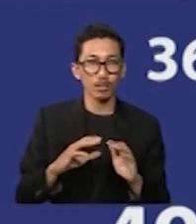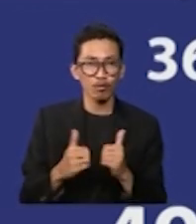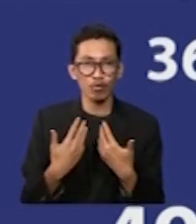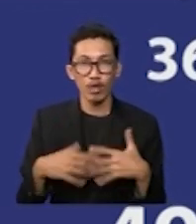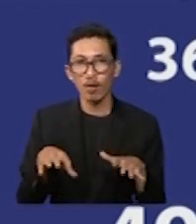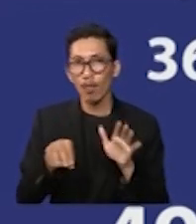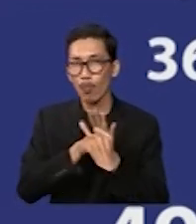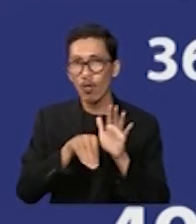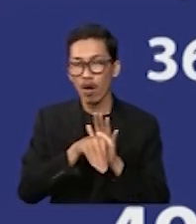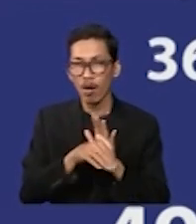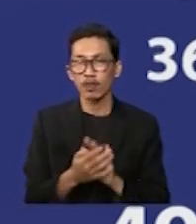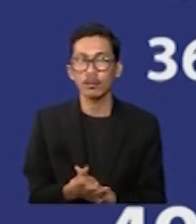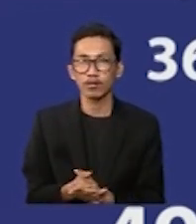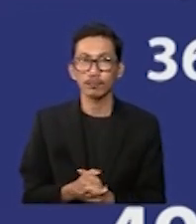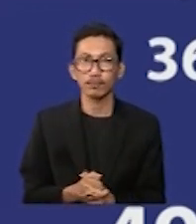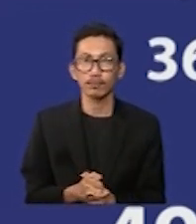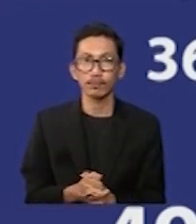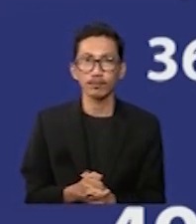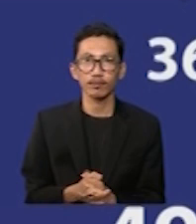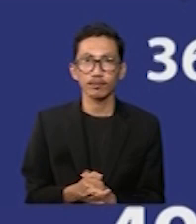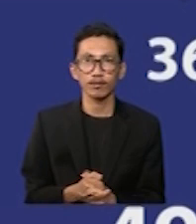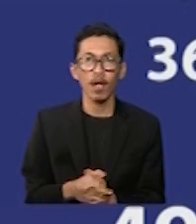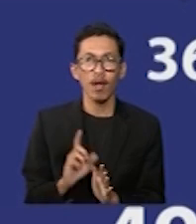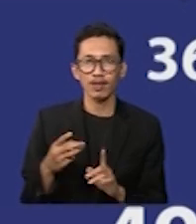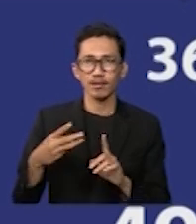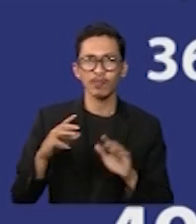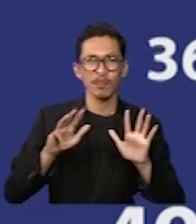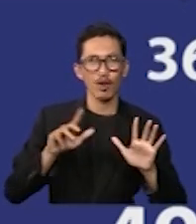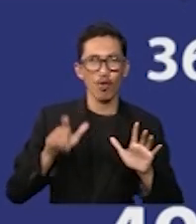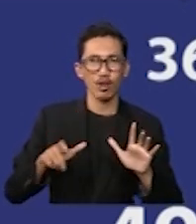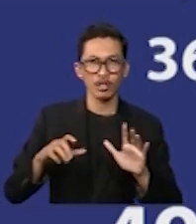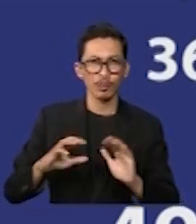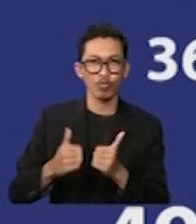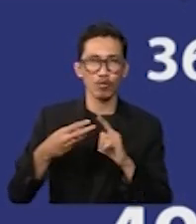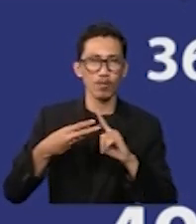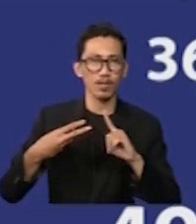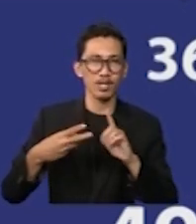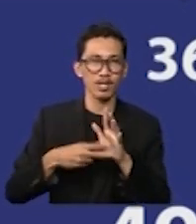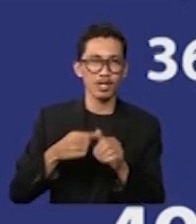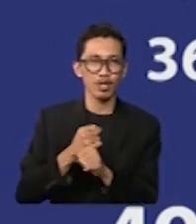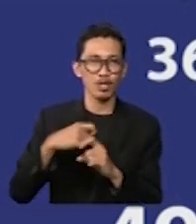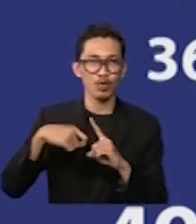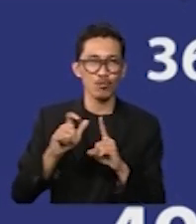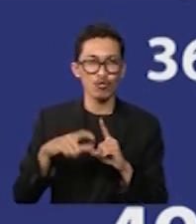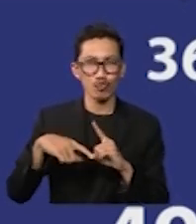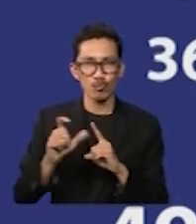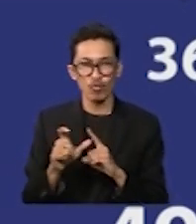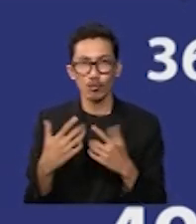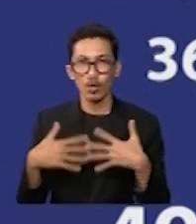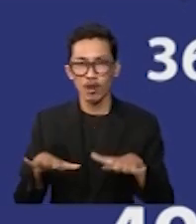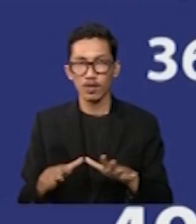Bangka Belitung tidak ada kasus baru, dilaporkan 9 sembuh, Bengkulu tidak ada kasus baru, 1